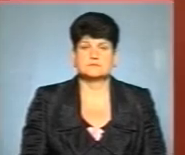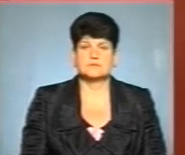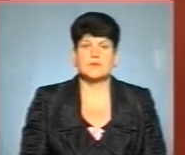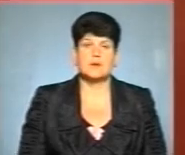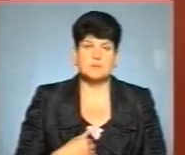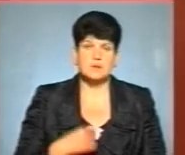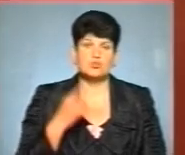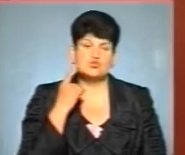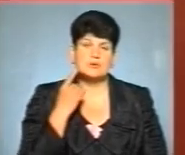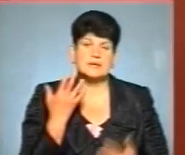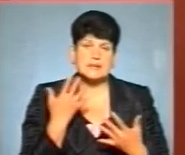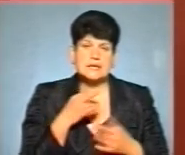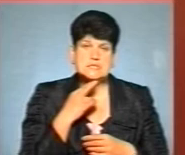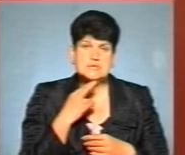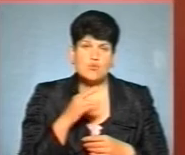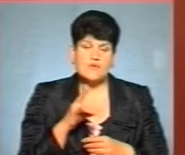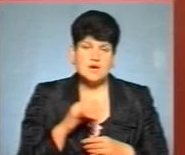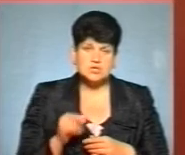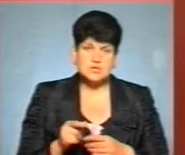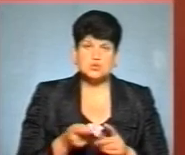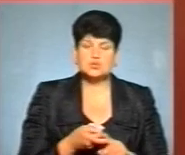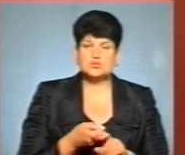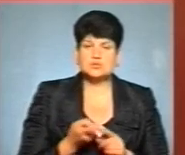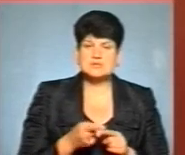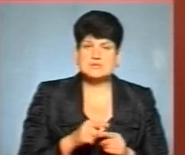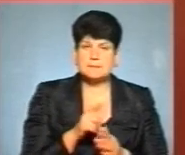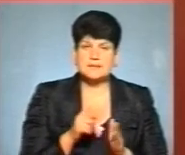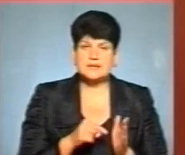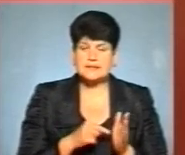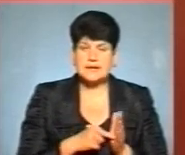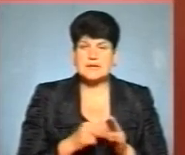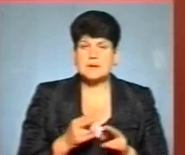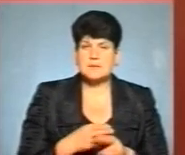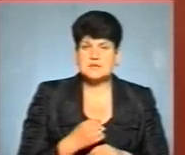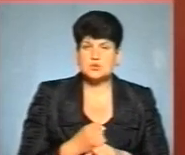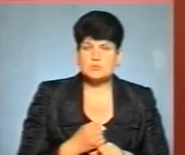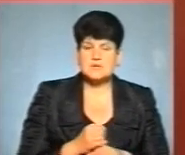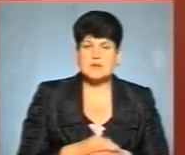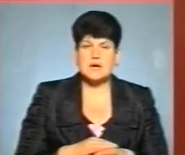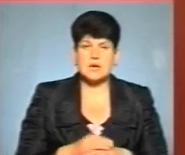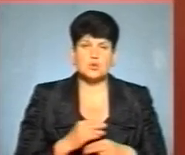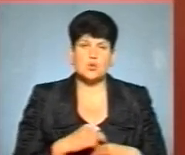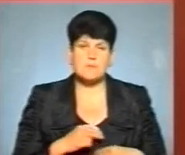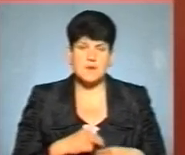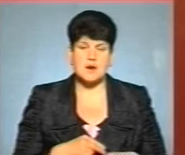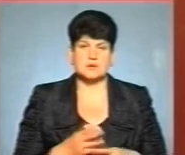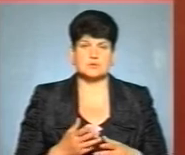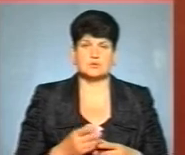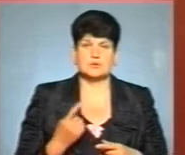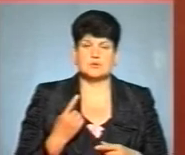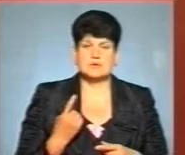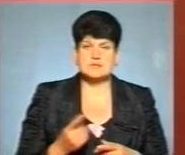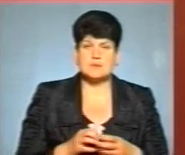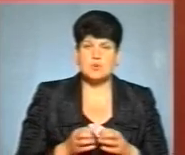Власне, ми почули кілька зауважень. Стосується, знову ж таки, це питання і безробіття, ринок праці – один із